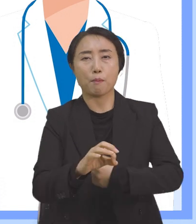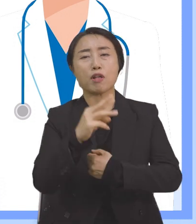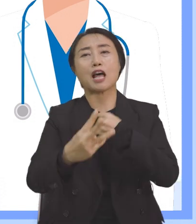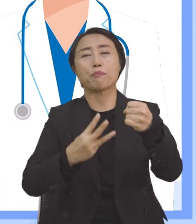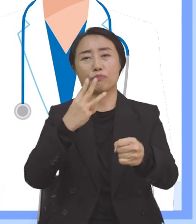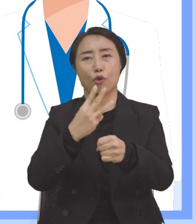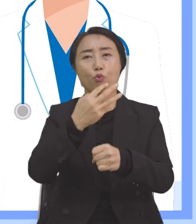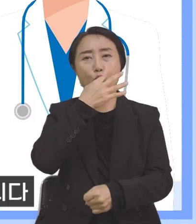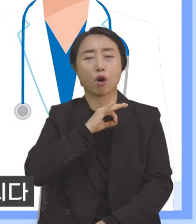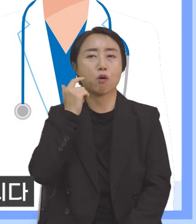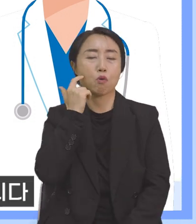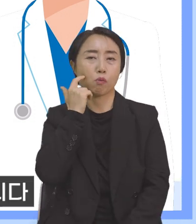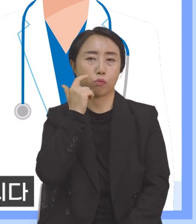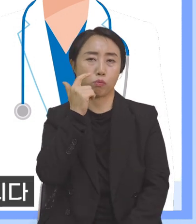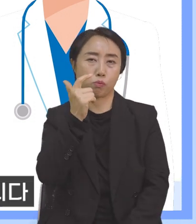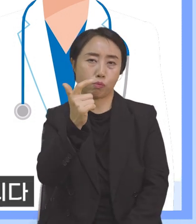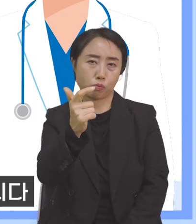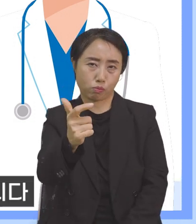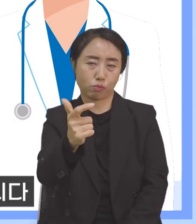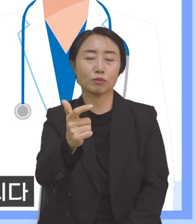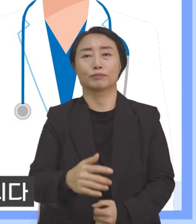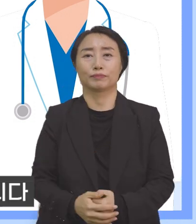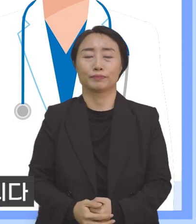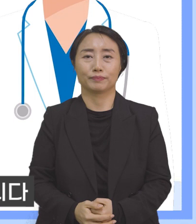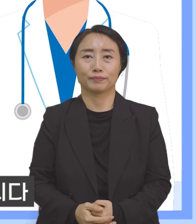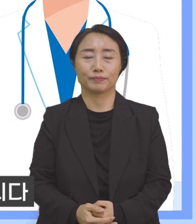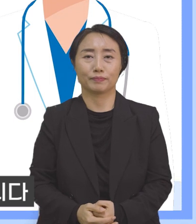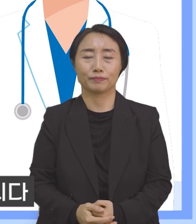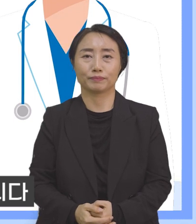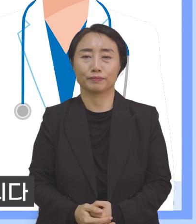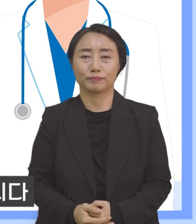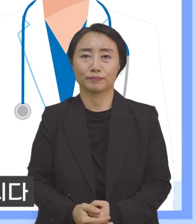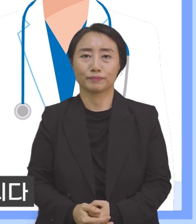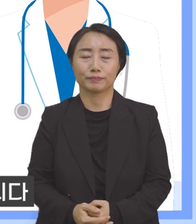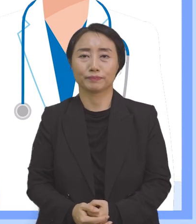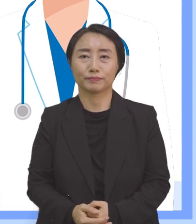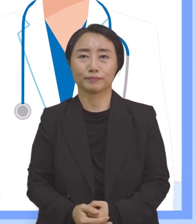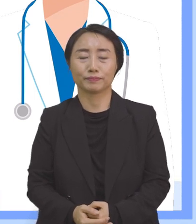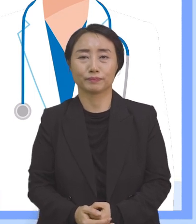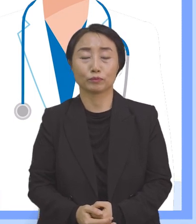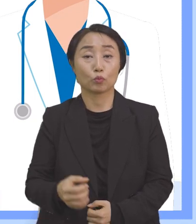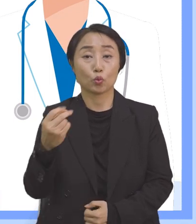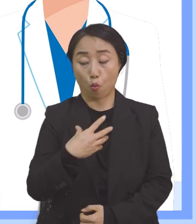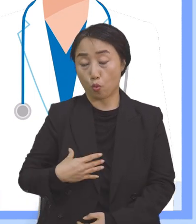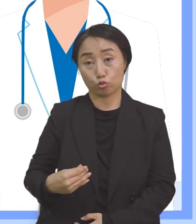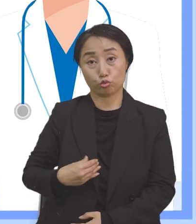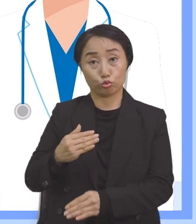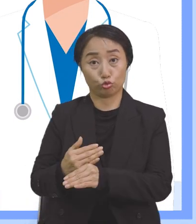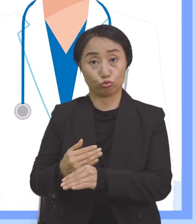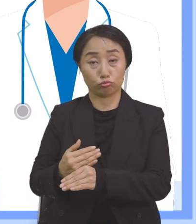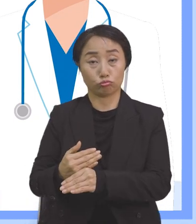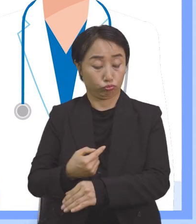3년간 남겨둘 수 있어서 한 번의 시술로도 장기간 높은 피임 효과가 있는 것이 장점입니다. 또